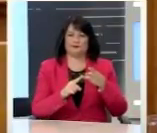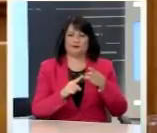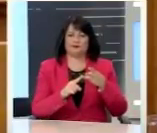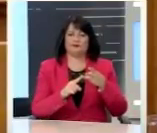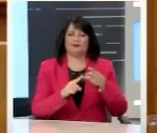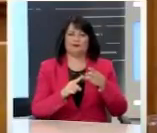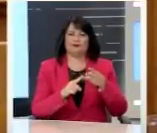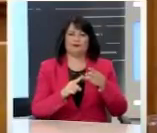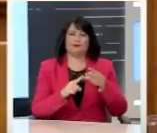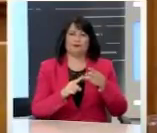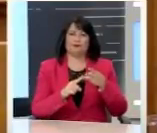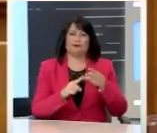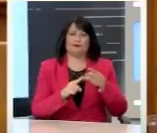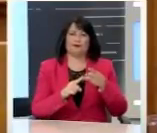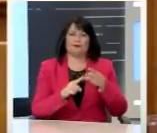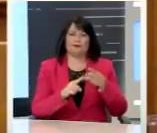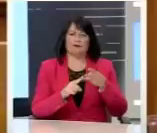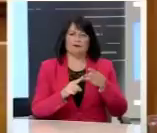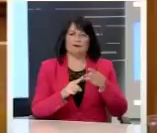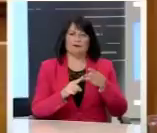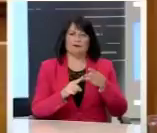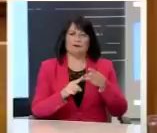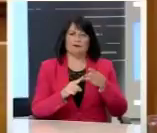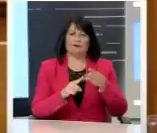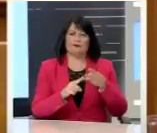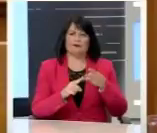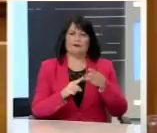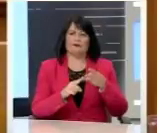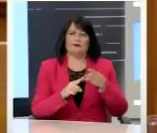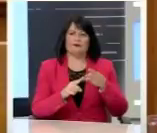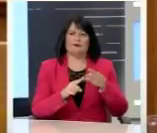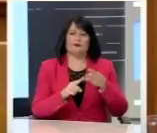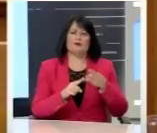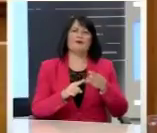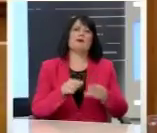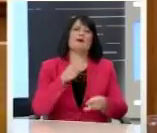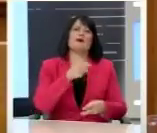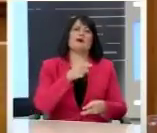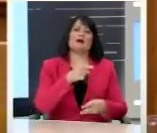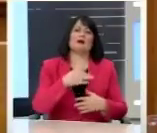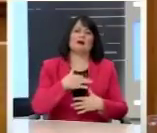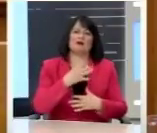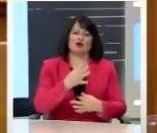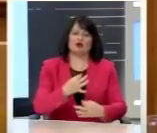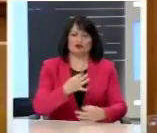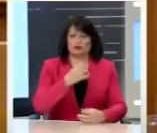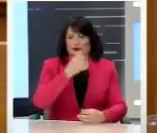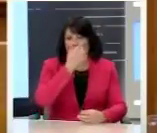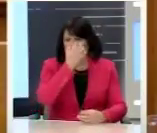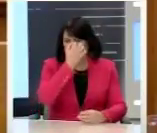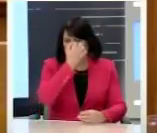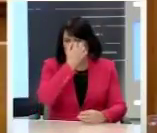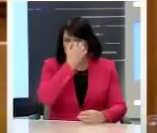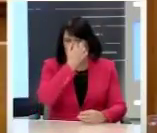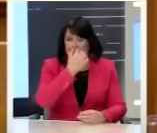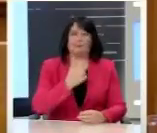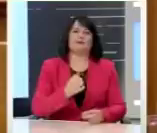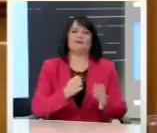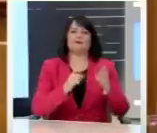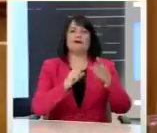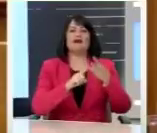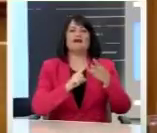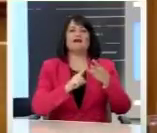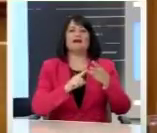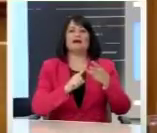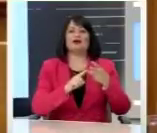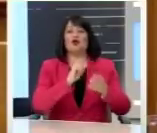βγήκε ο συγκεκριμένος πάλι εκπρόσωπος των συμφερόντων. Όχι σε εσάς, λέω, παρακαλώ ησυχία. Τρίτον, μην ρωτάτε για να